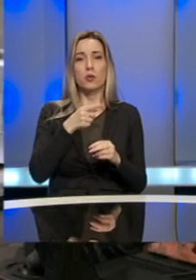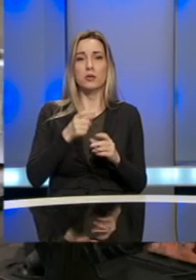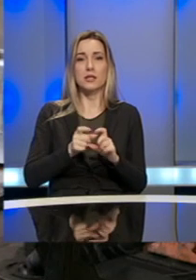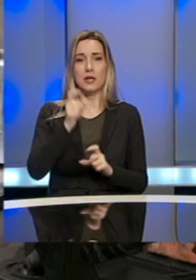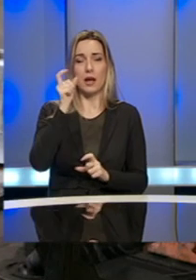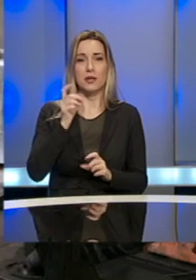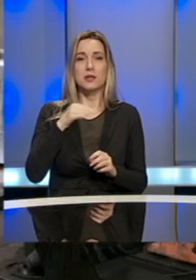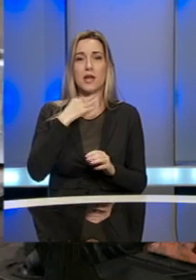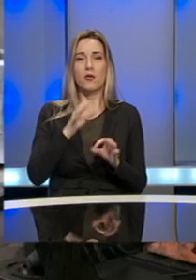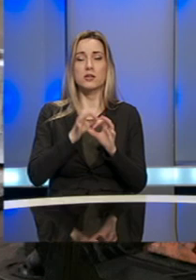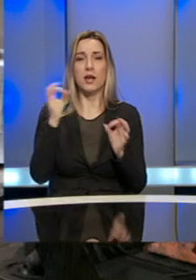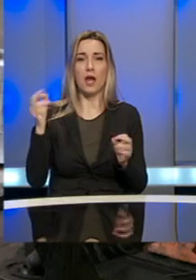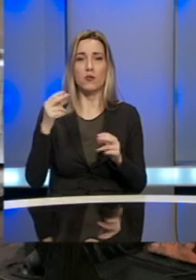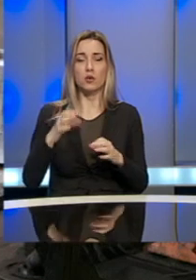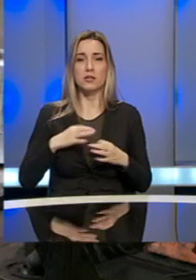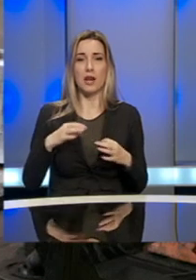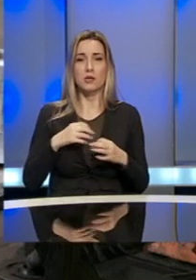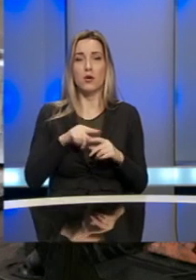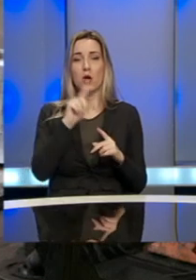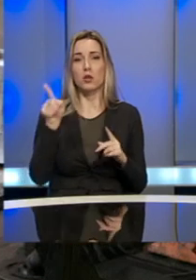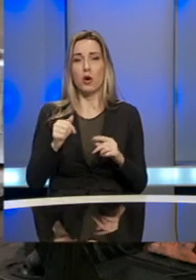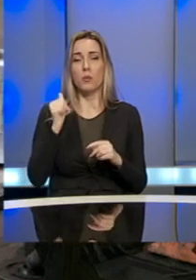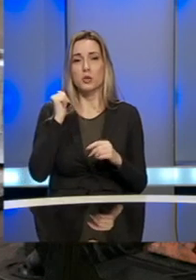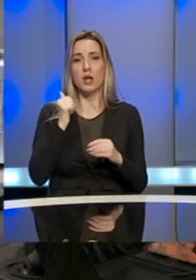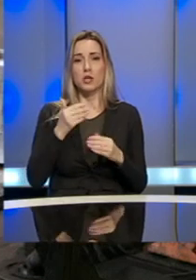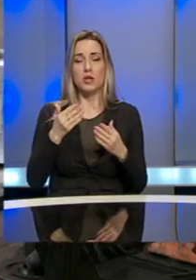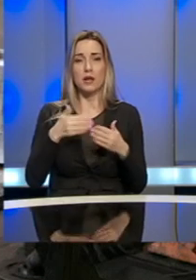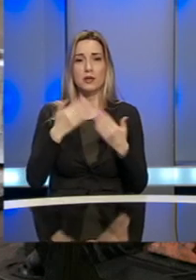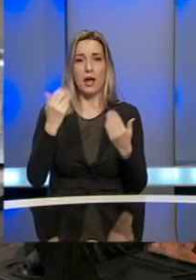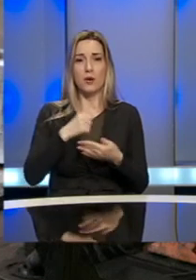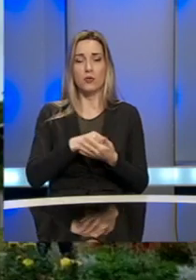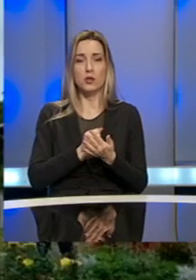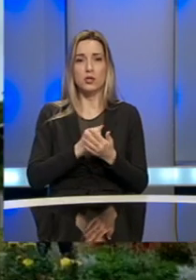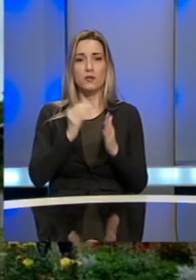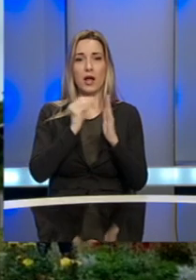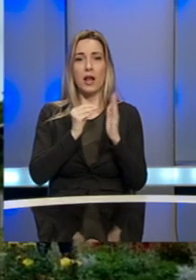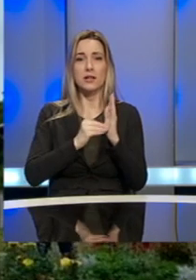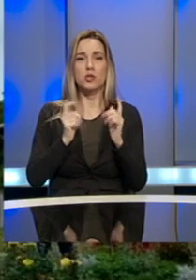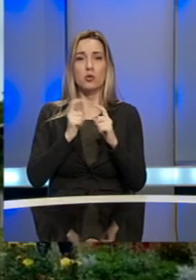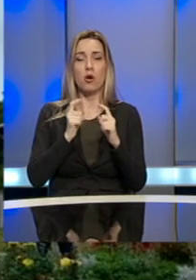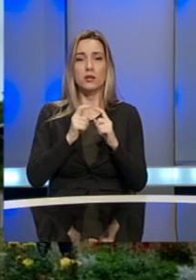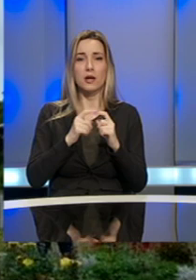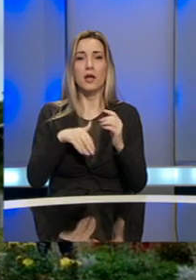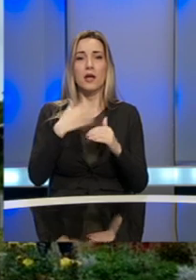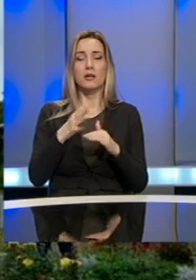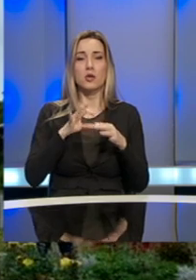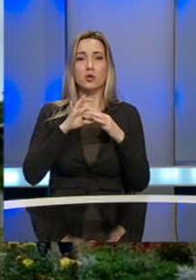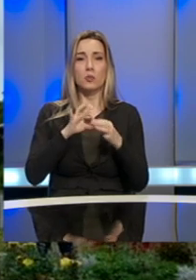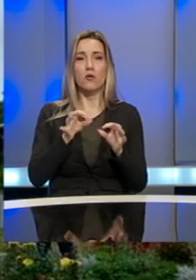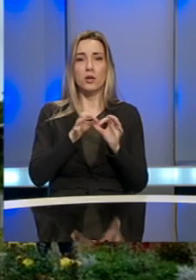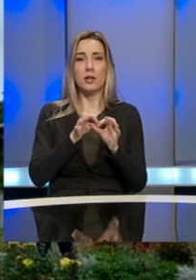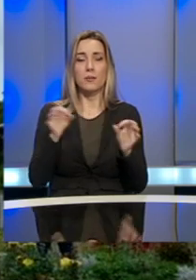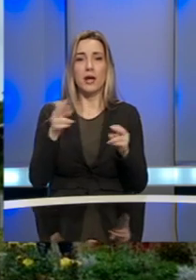za javno zdravstvo Srednjebosanskog kantona je tokom jučerašnjeg dana utvrđivao listu kontakata, te su sprovodili